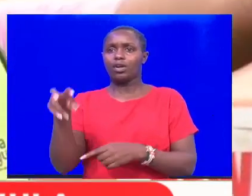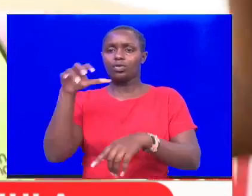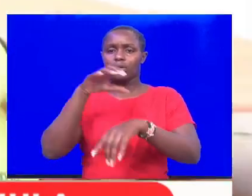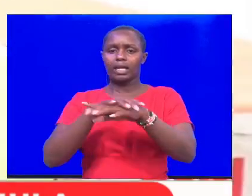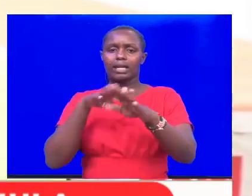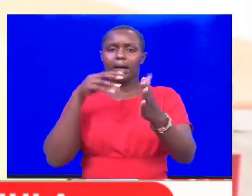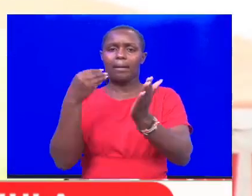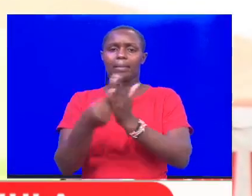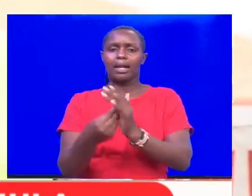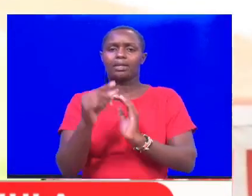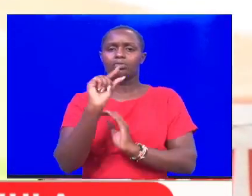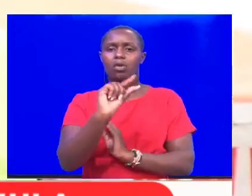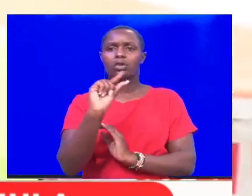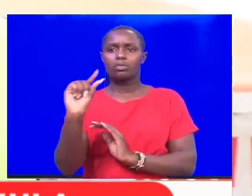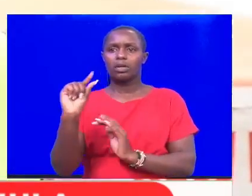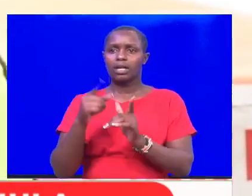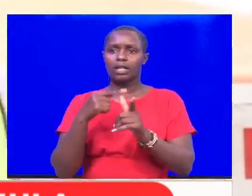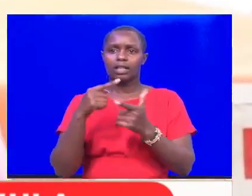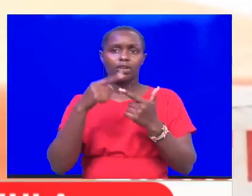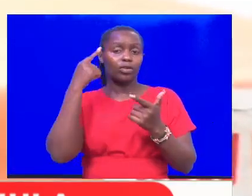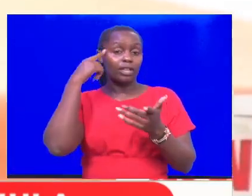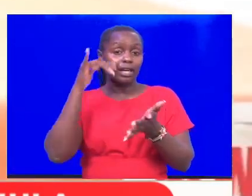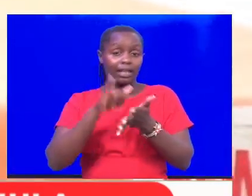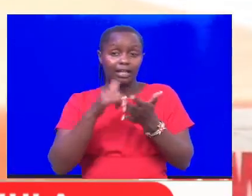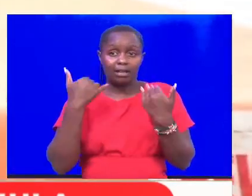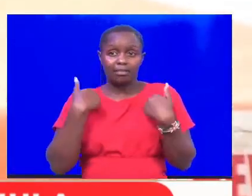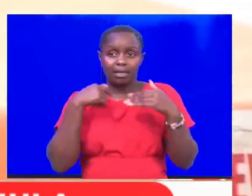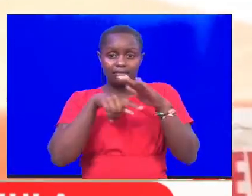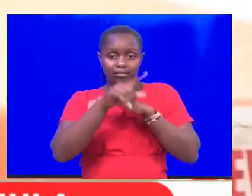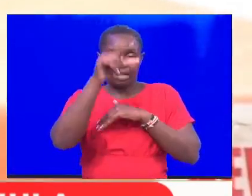huku, mkiona ati mimi nimeenda serikali. Hapana.